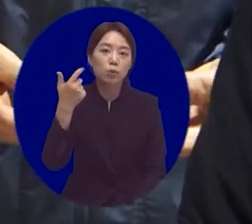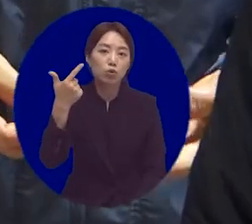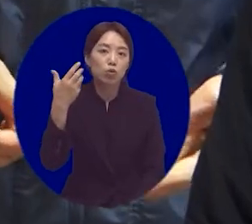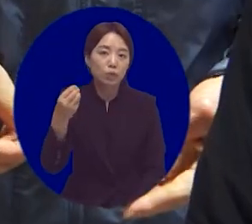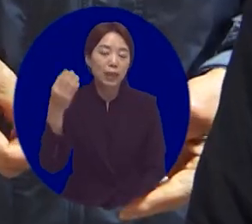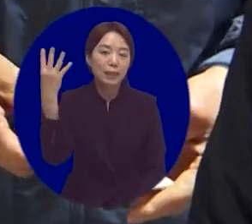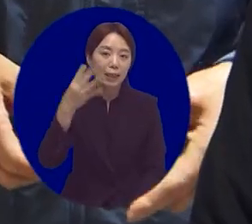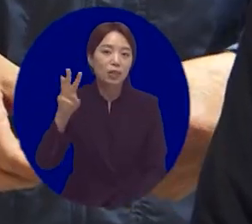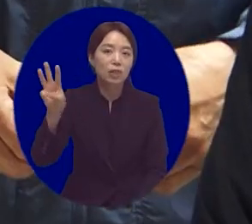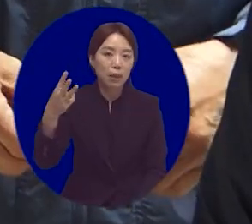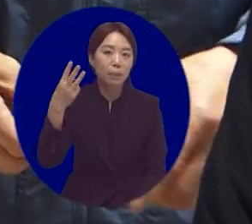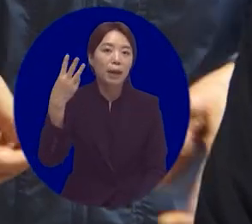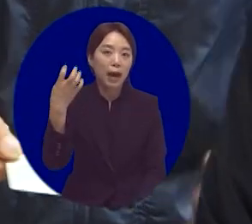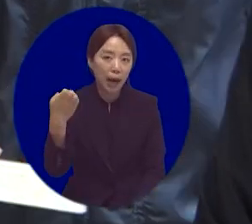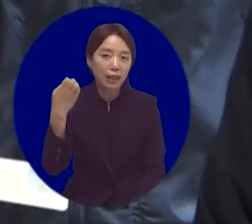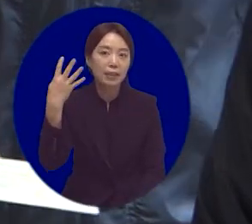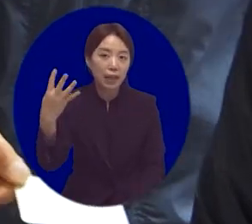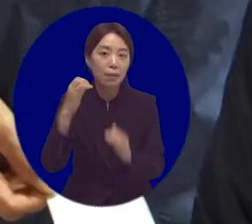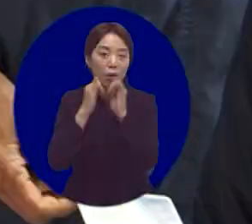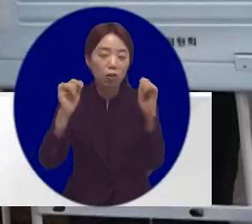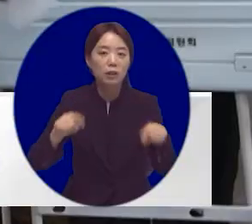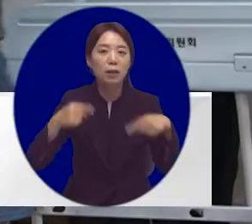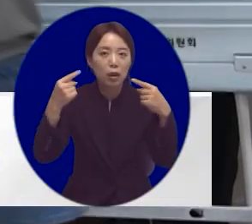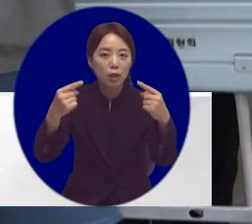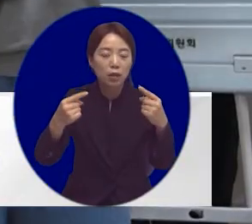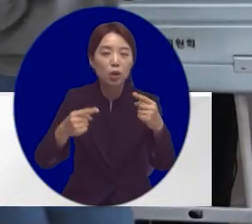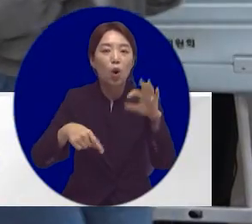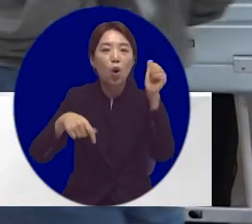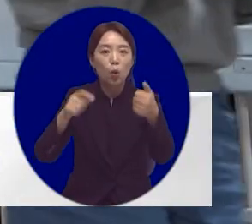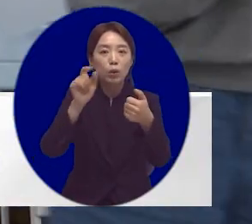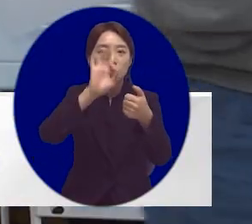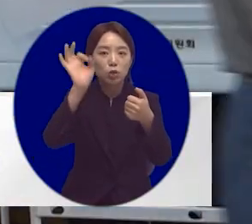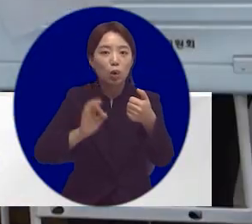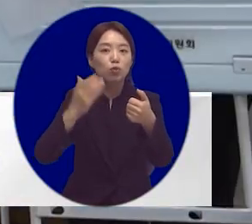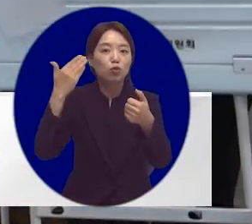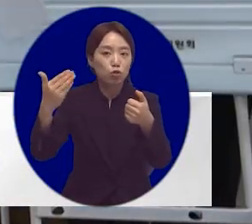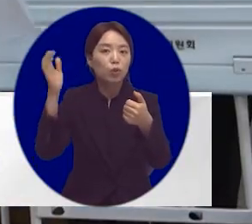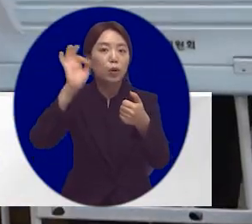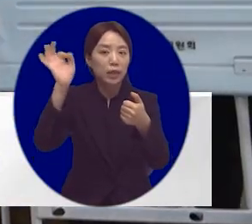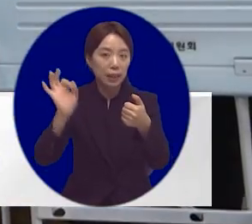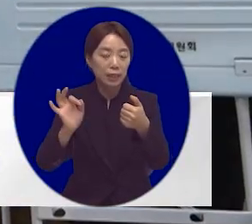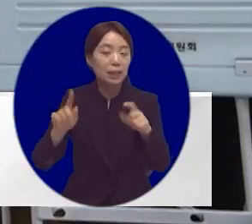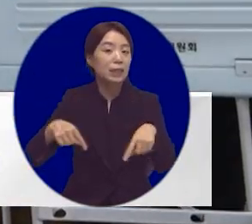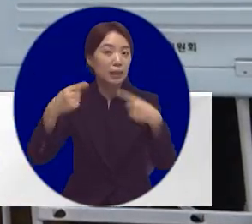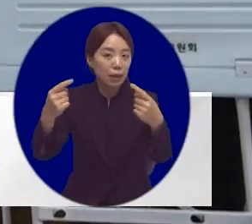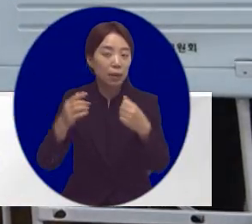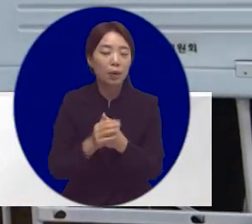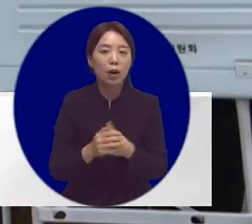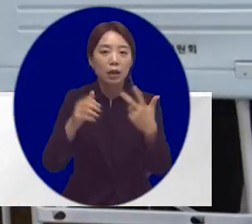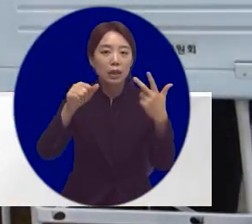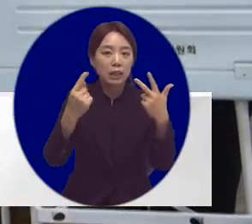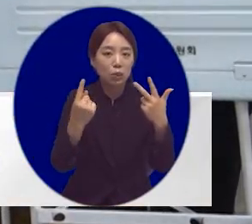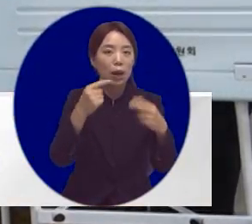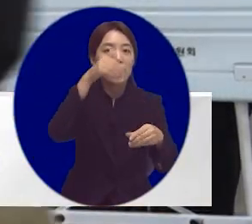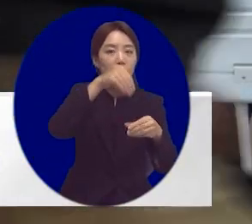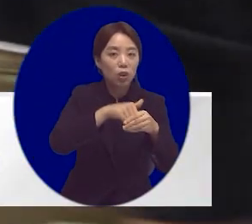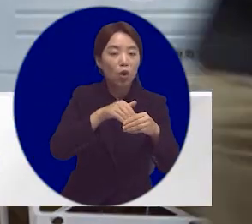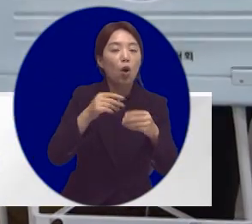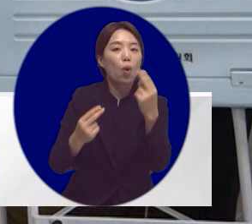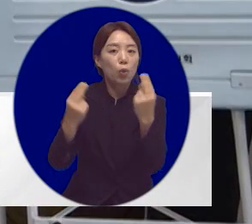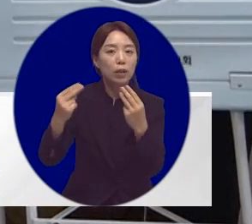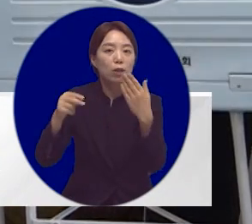2,256만 4,394명이 참여해 투표율 50.9%를 기록했는데 제7회